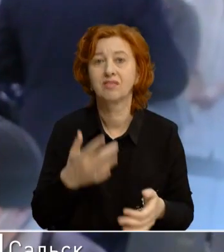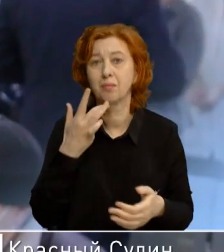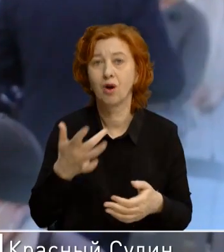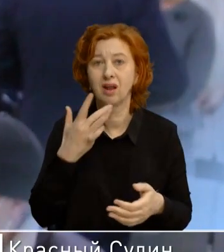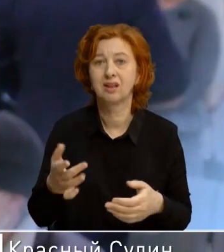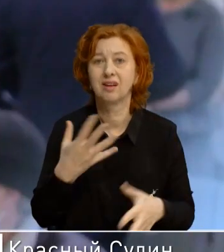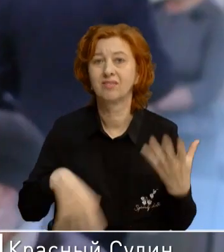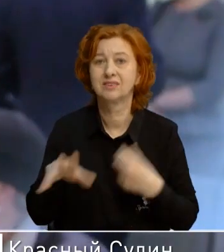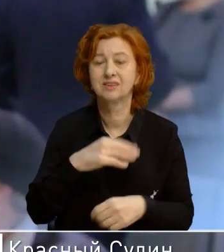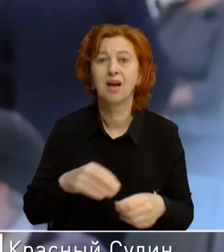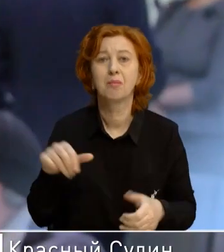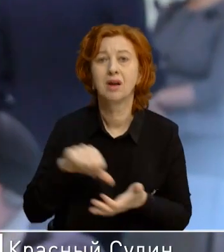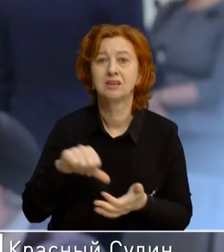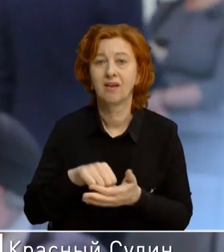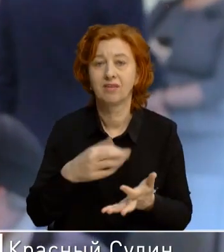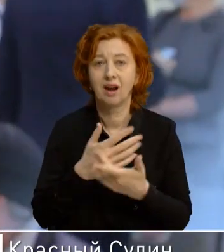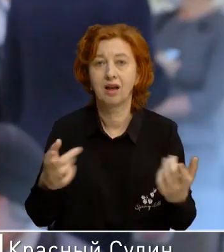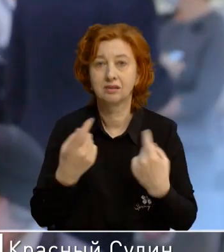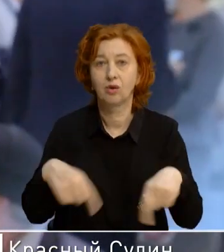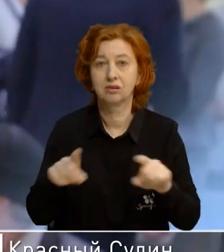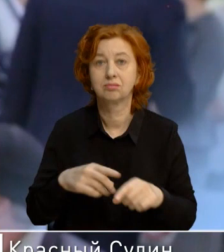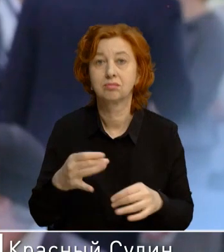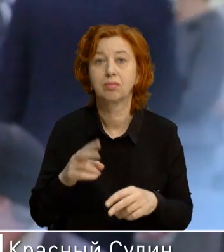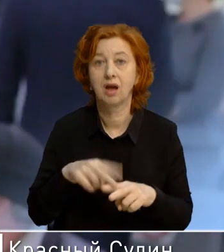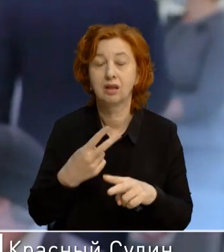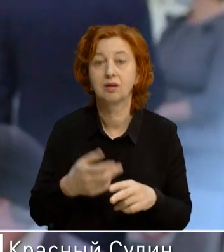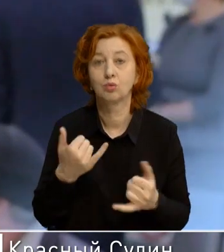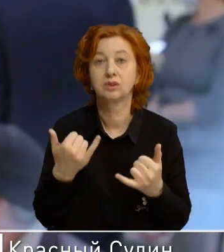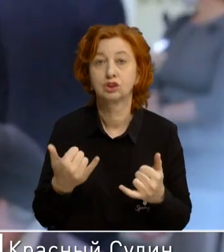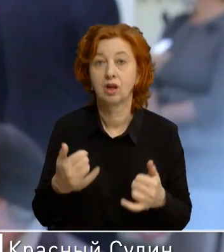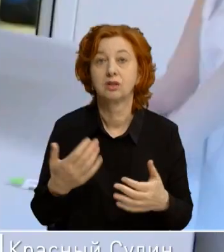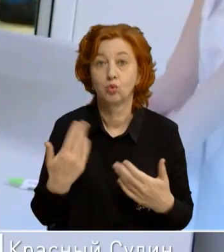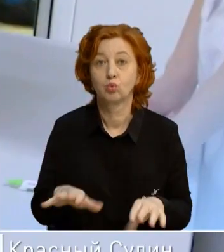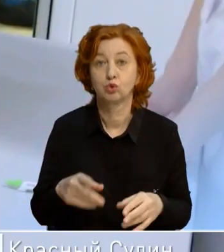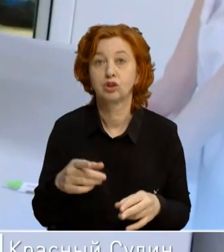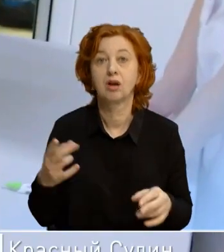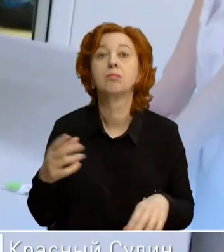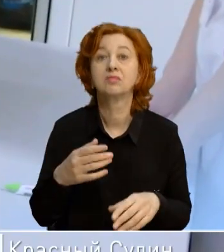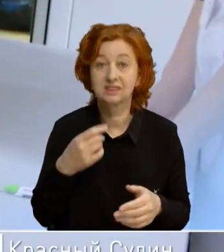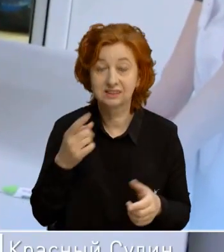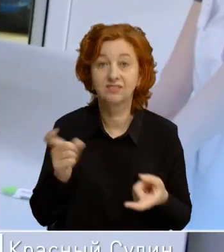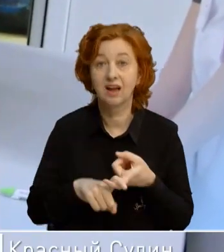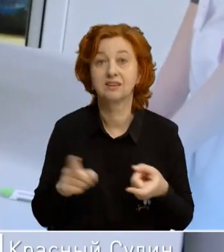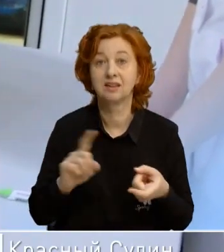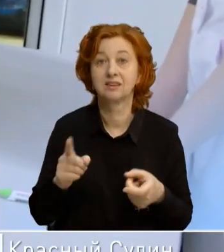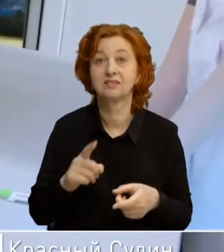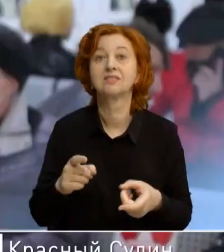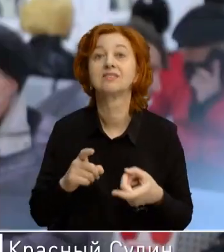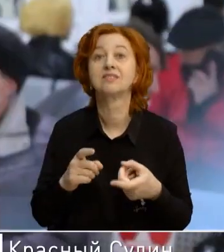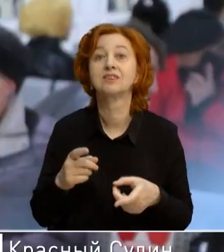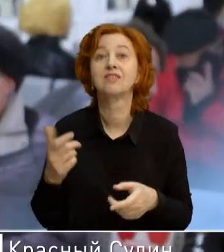своим примером решил тоже сделать два хороших дела. И привиться, и показать всем, что это не так страшно. Вот